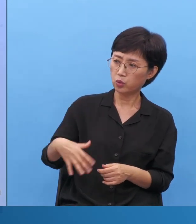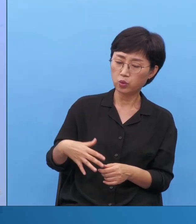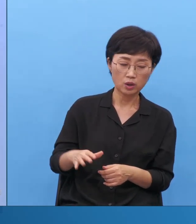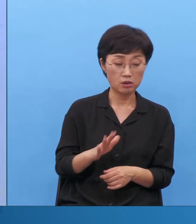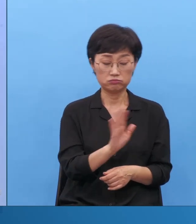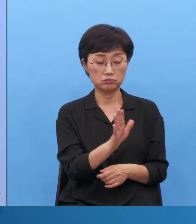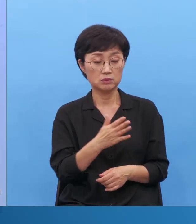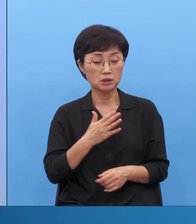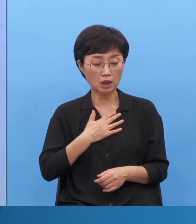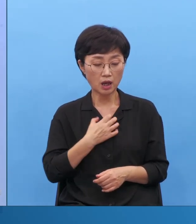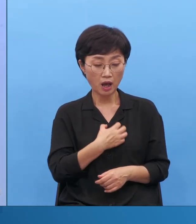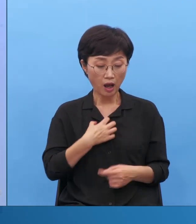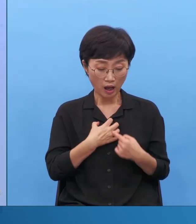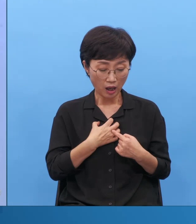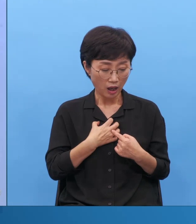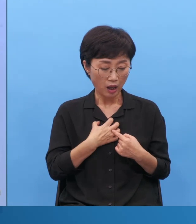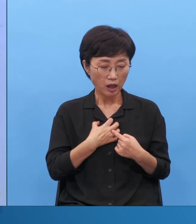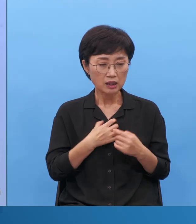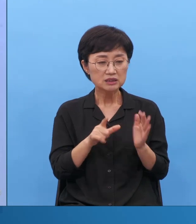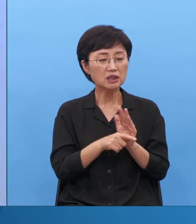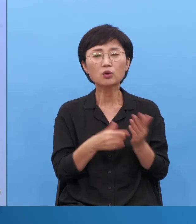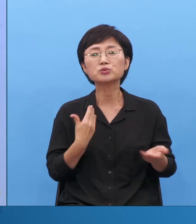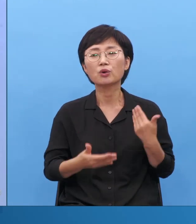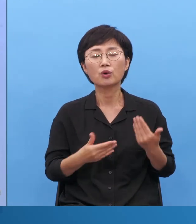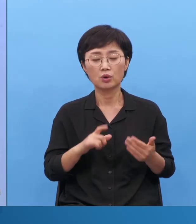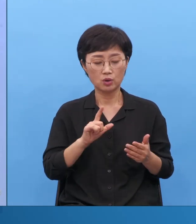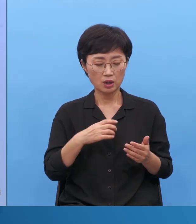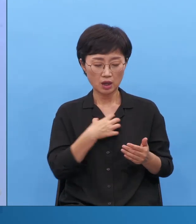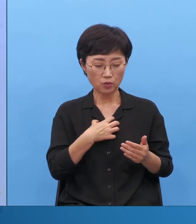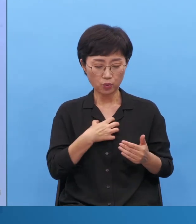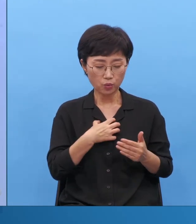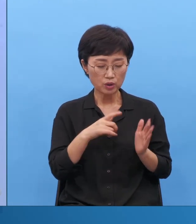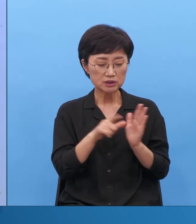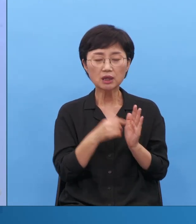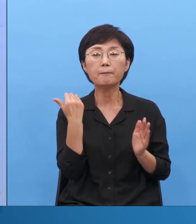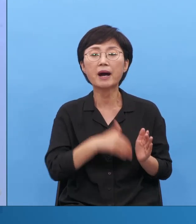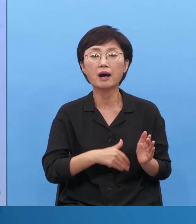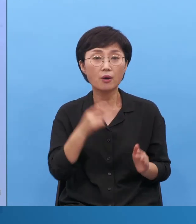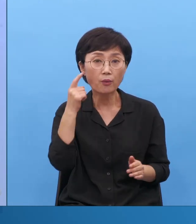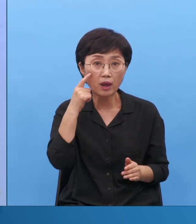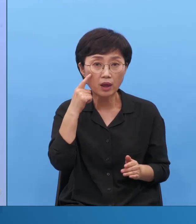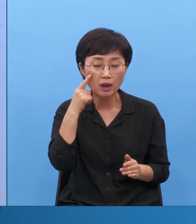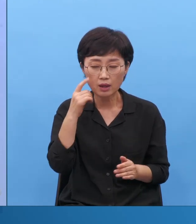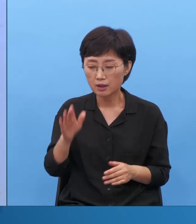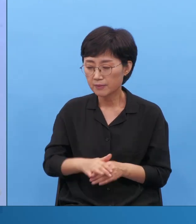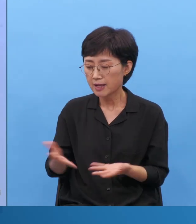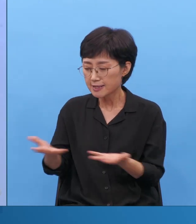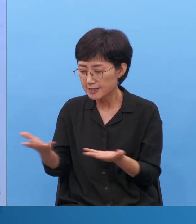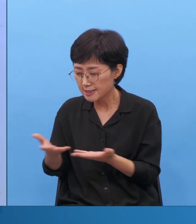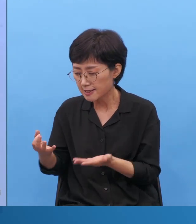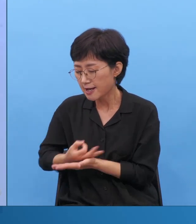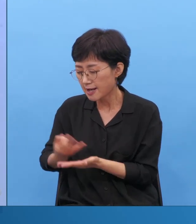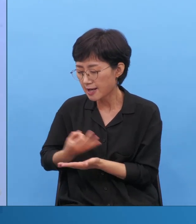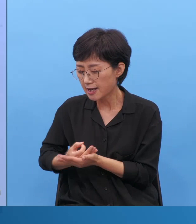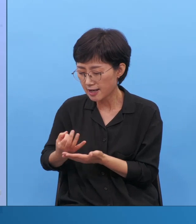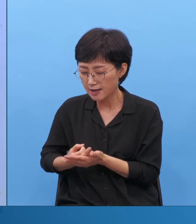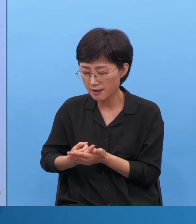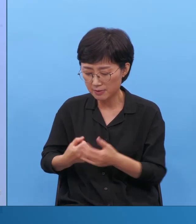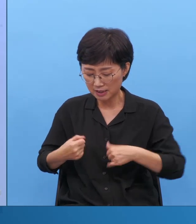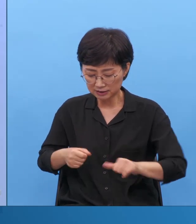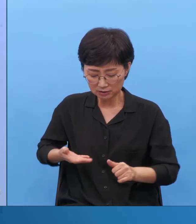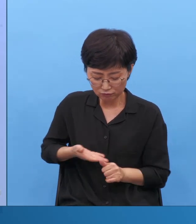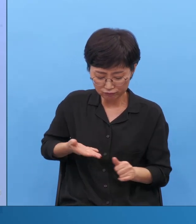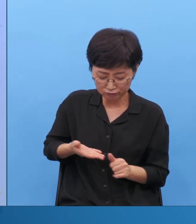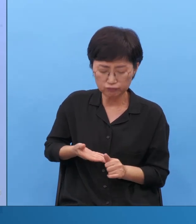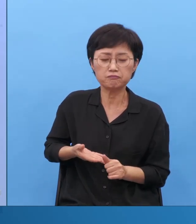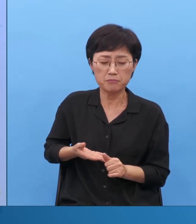사람이에요. And she'll tell us, I don't have time to worry. That's for someone who has a lot of time 걱정할 to 시간이 do. 없대요. She doesn't have 왜냐 time to 너희들 worry. 먹이 살려야 되는데 걱정할 시간